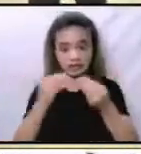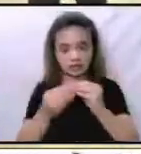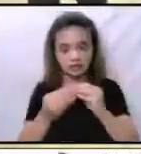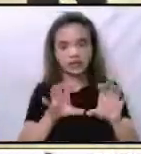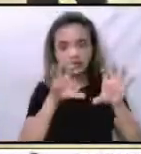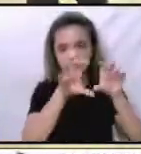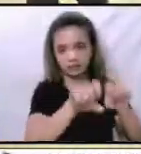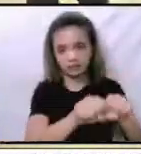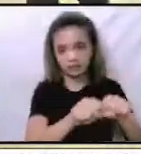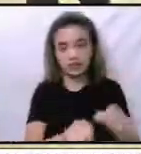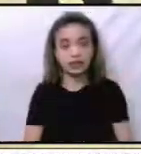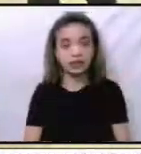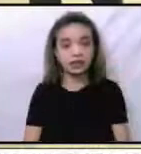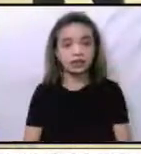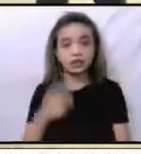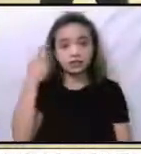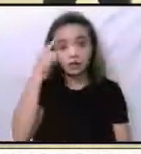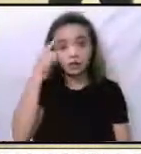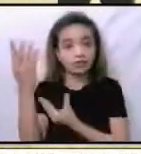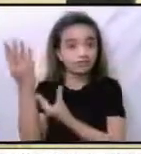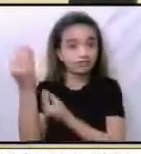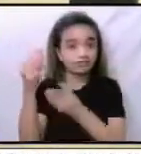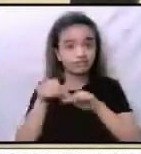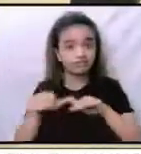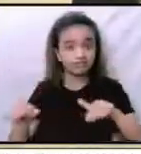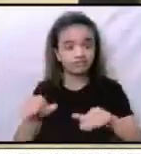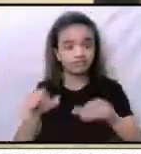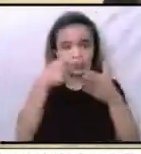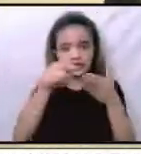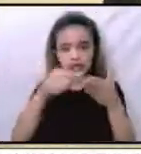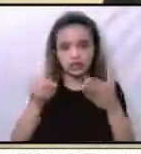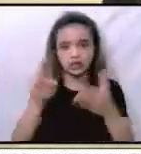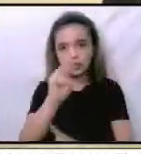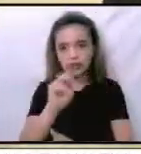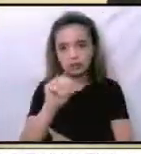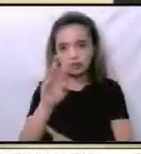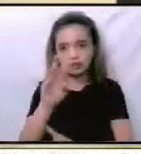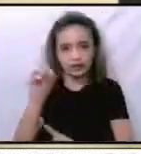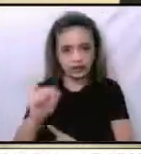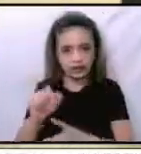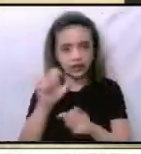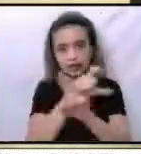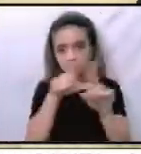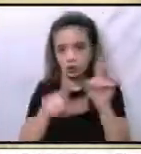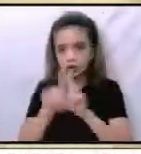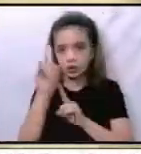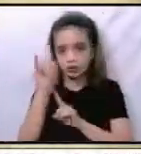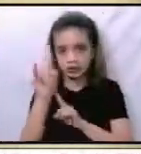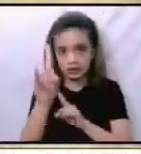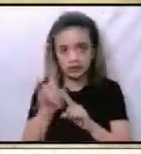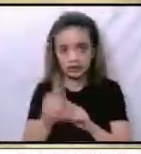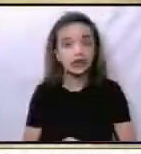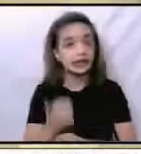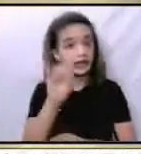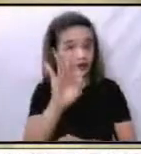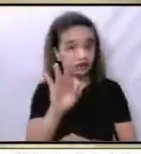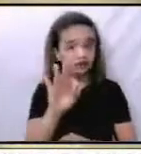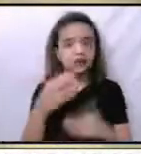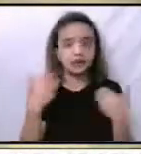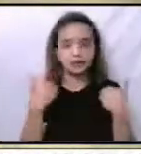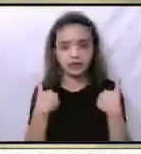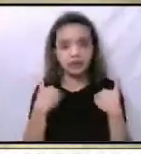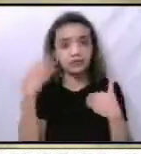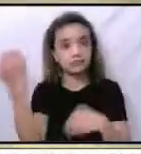accounts ng MMDA, ang kanilang Facebook, Twitter at website. At kung may emergency man, pero wag naman po sana, ay tawag niyo po sa hotline ng MMDA